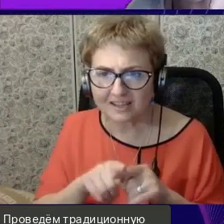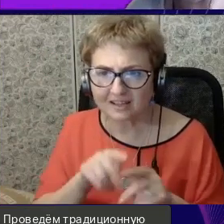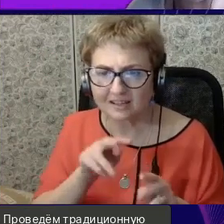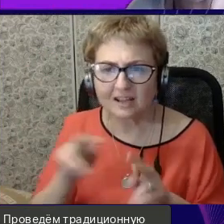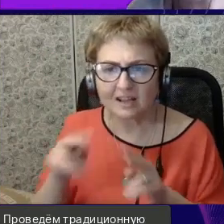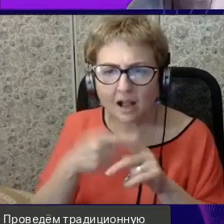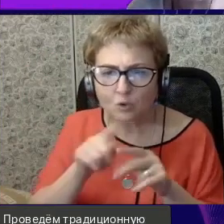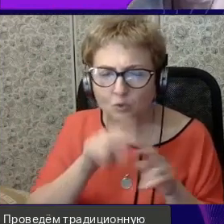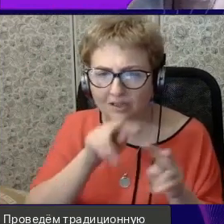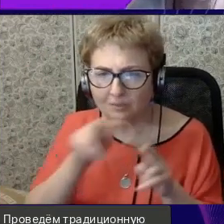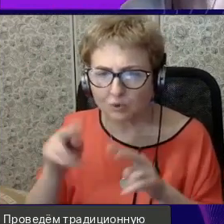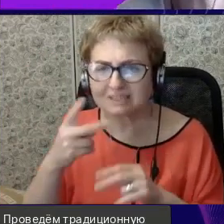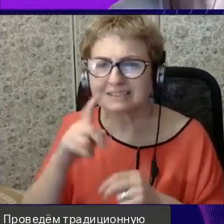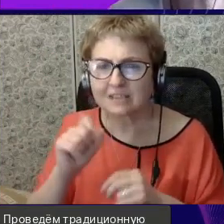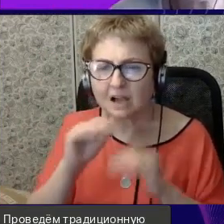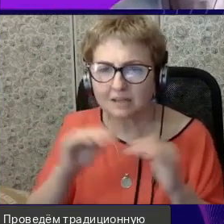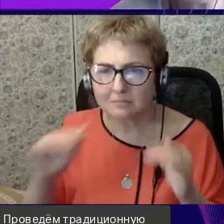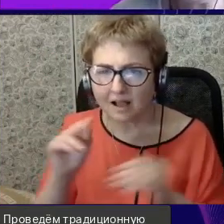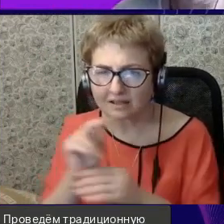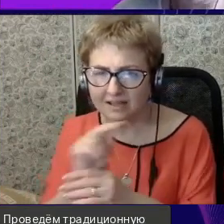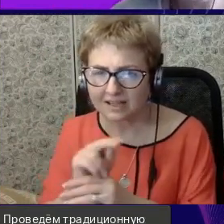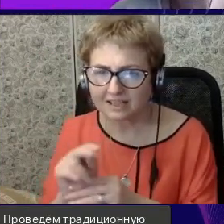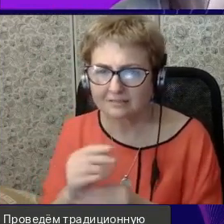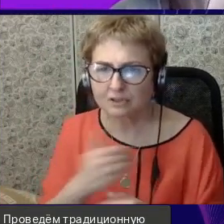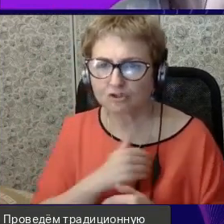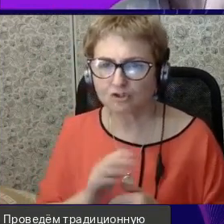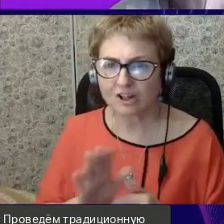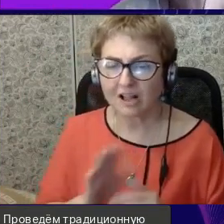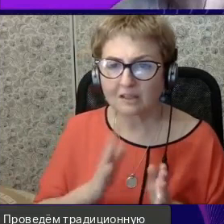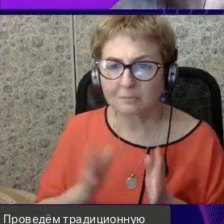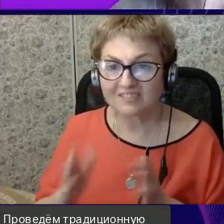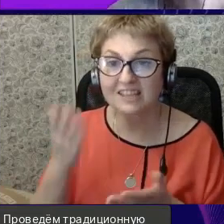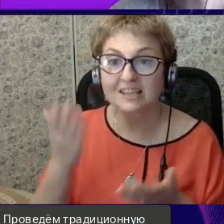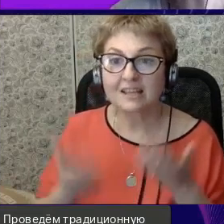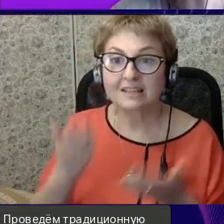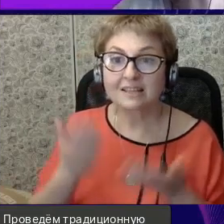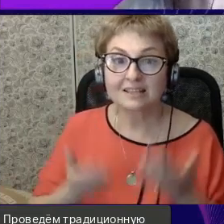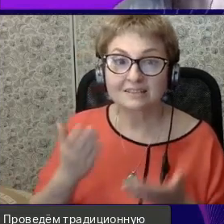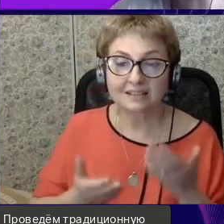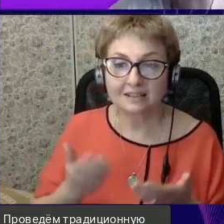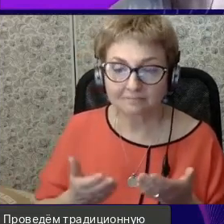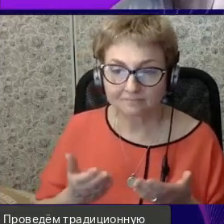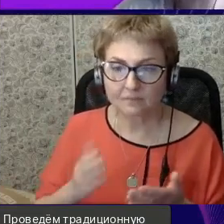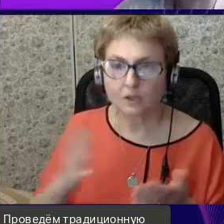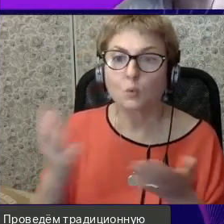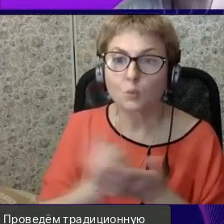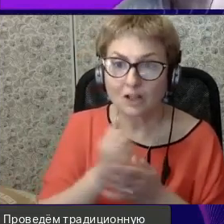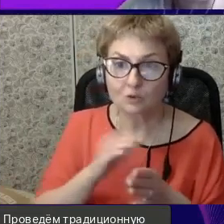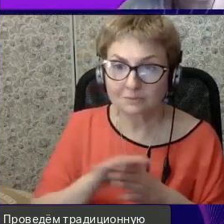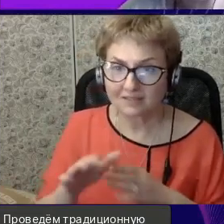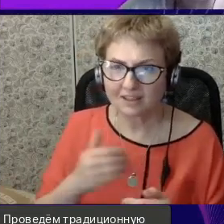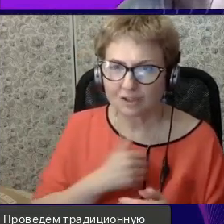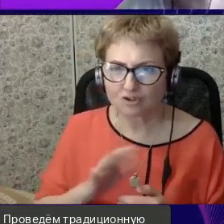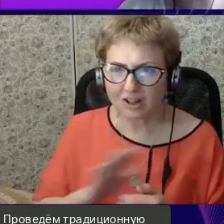может больше работать с группой, и поведенческий техник, вот, который наблюдает за ребятами и корректирует нежелательное